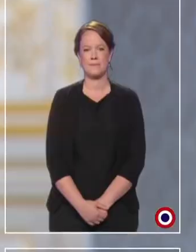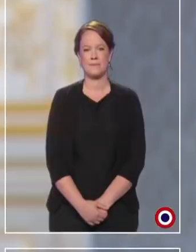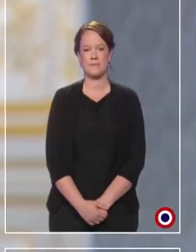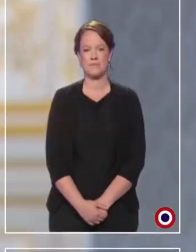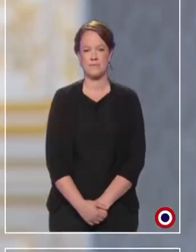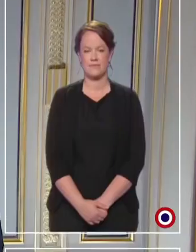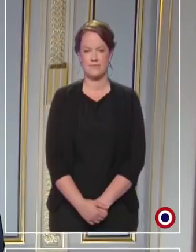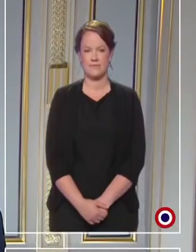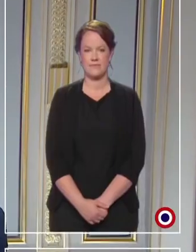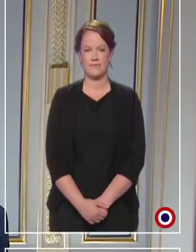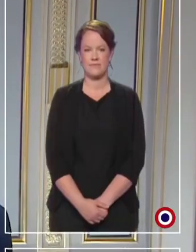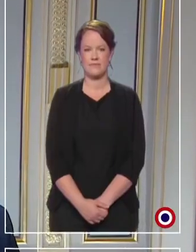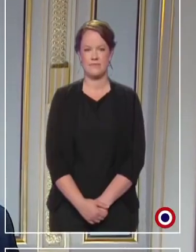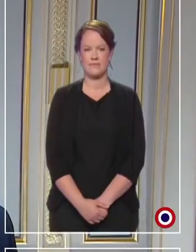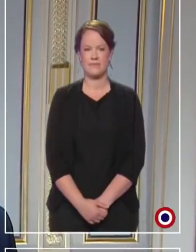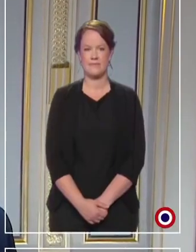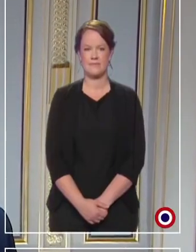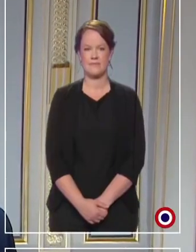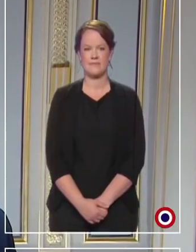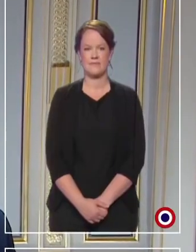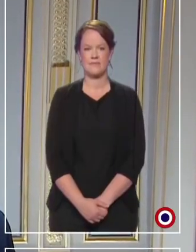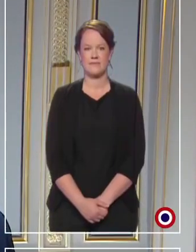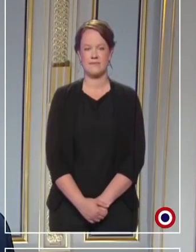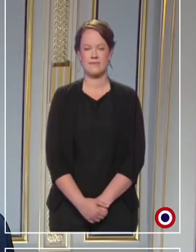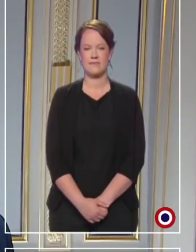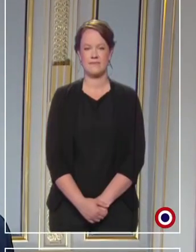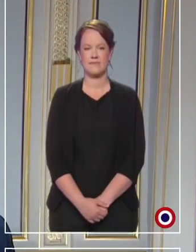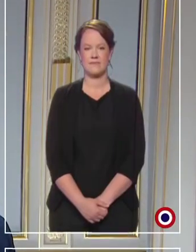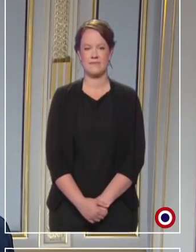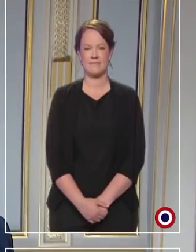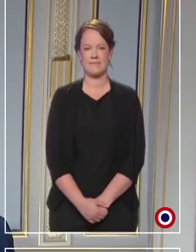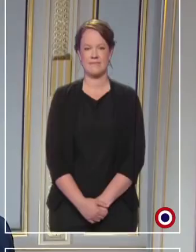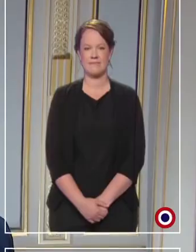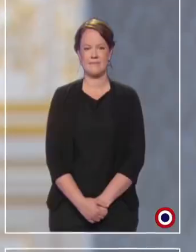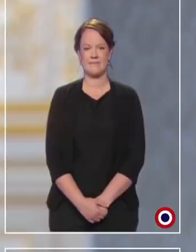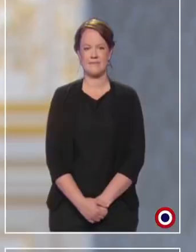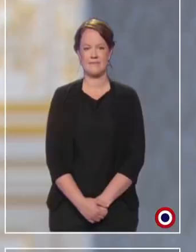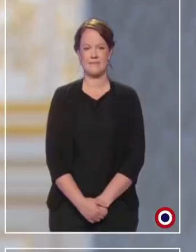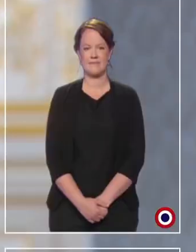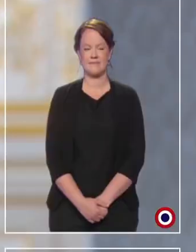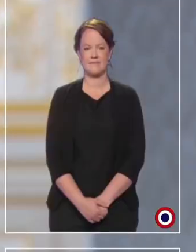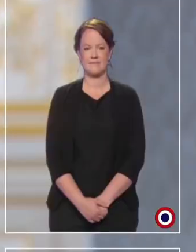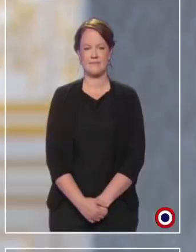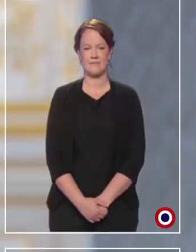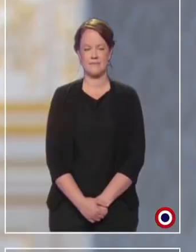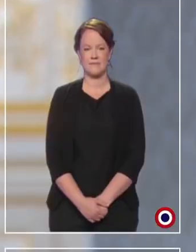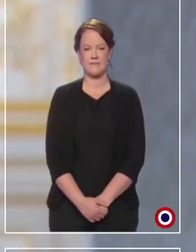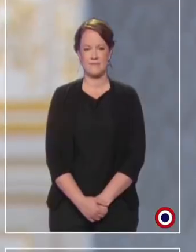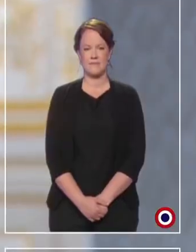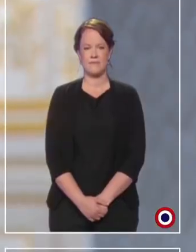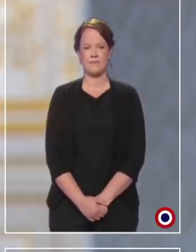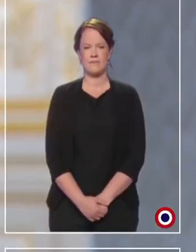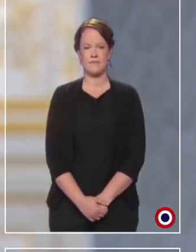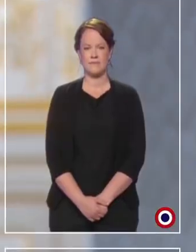deux mètres l'un de l'autre ce qui permet de ne pas prendre de risques de contamination d'abord monsieur le président huit mois après l'apparition de l'épidémie